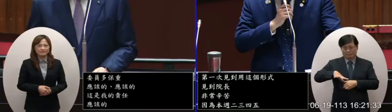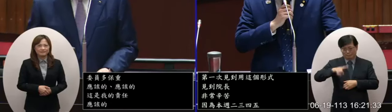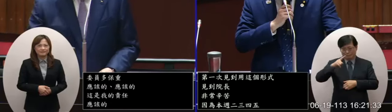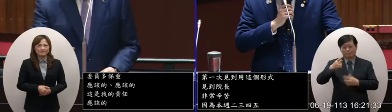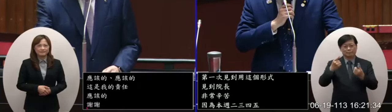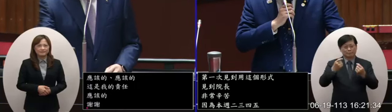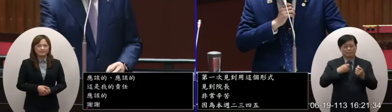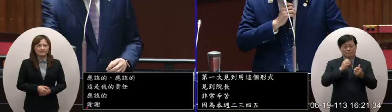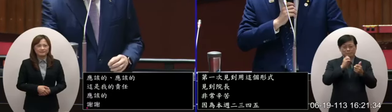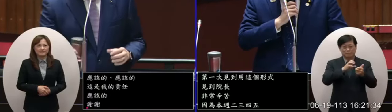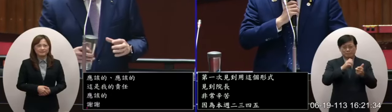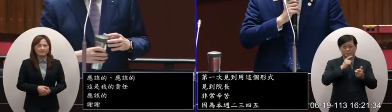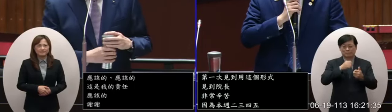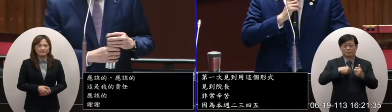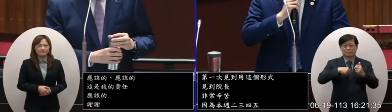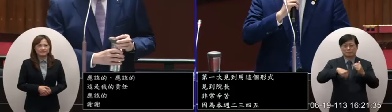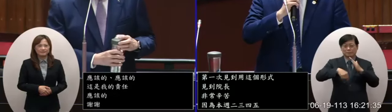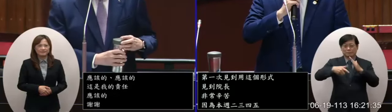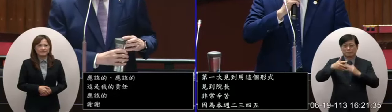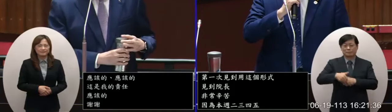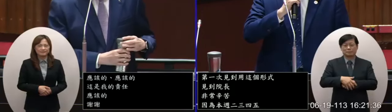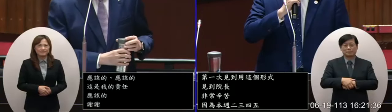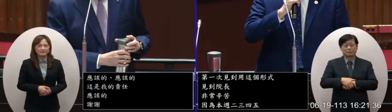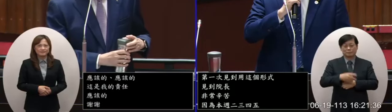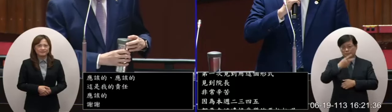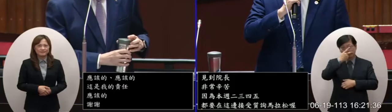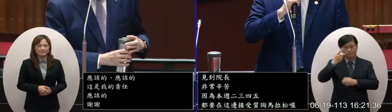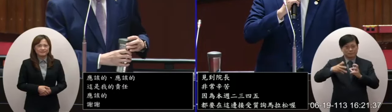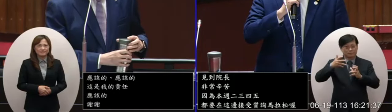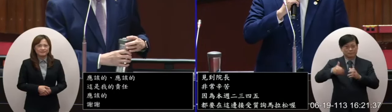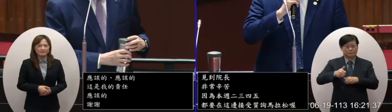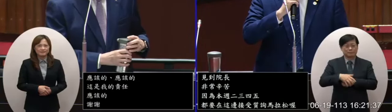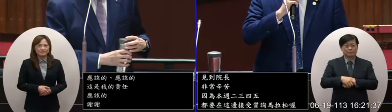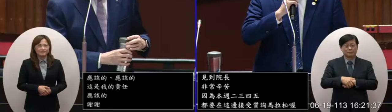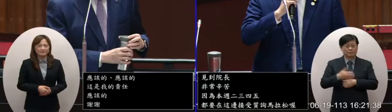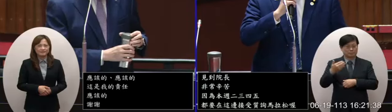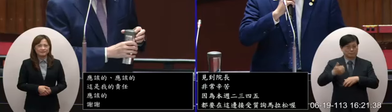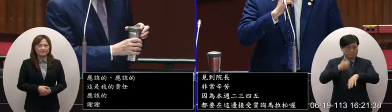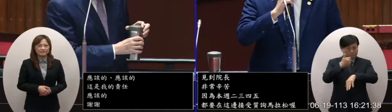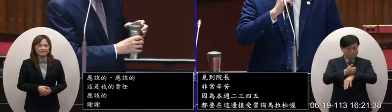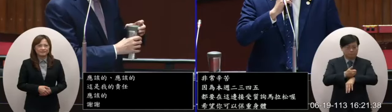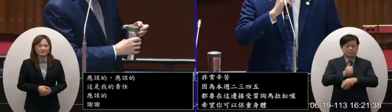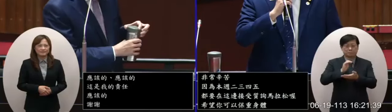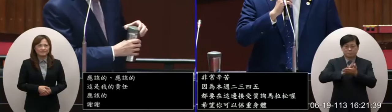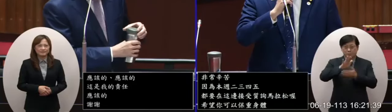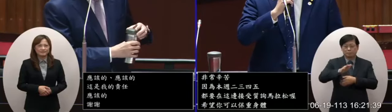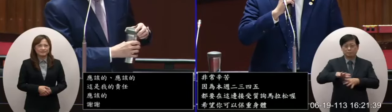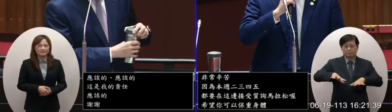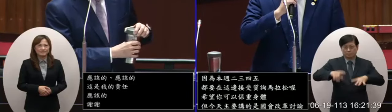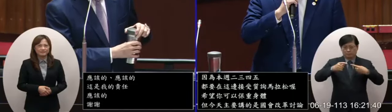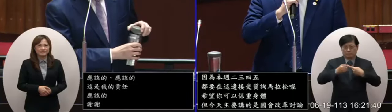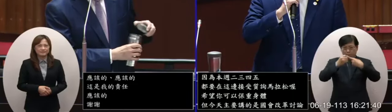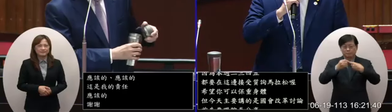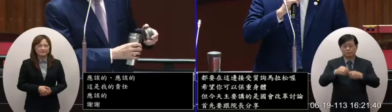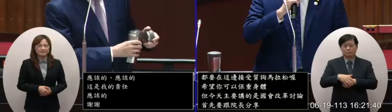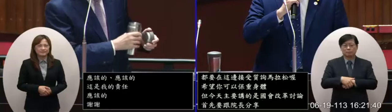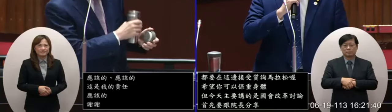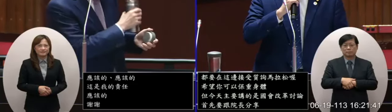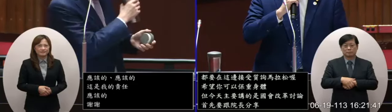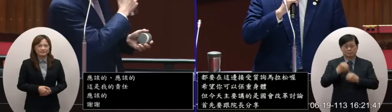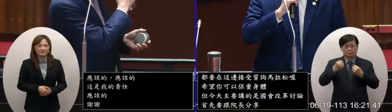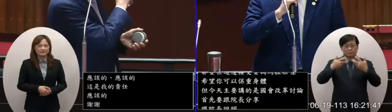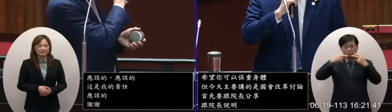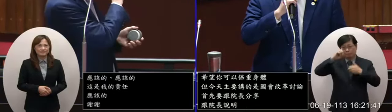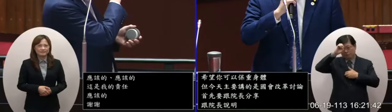长分享，跟院长说明哦，这个赖清德总统哦，自从当了总统以后，他是第一位哦，没有跟这个